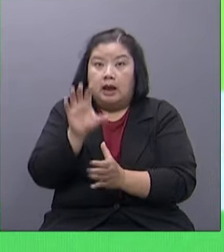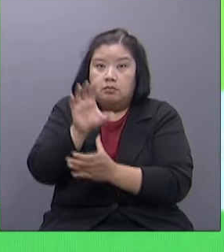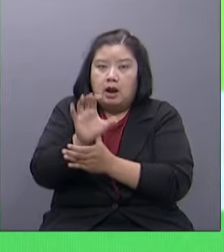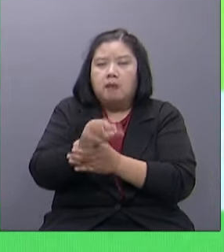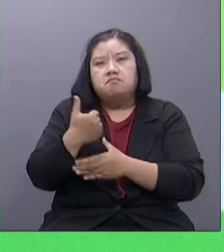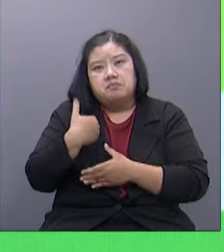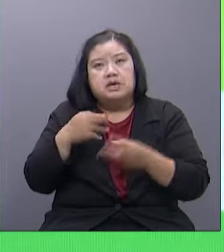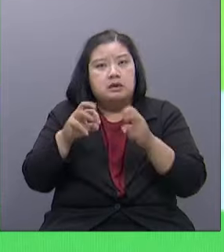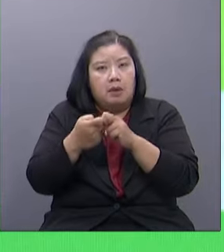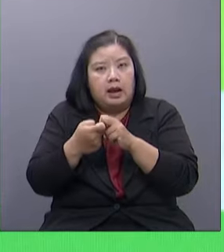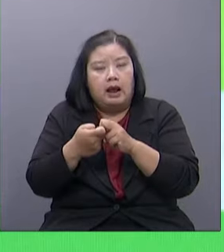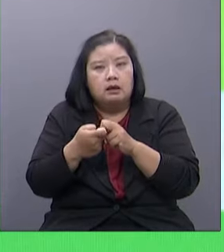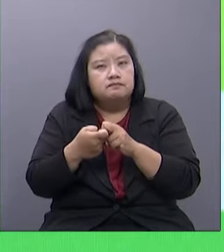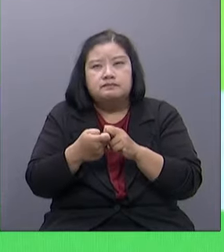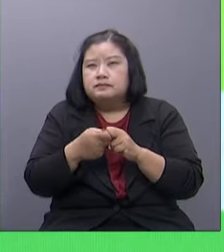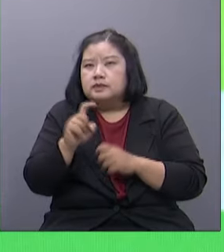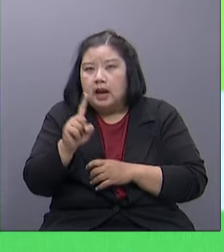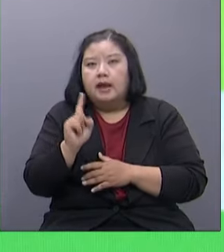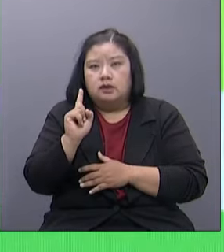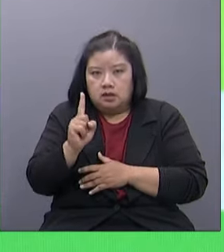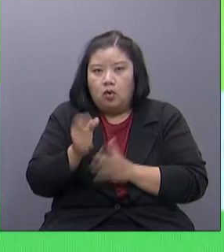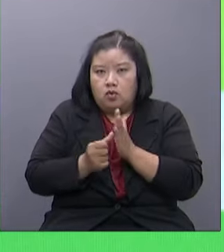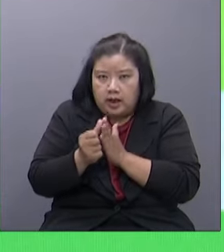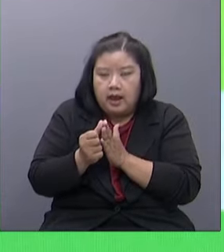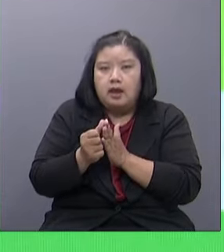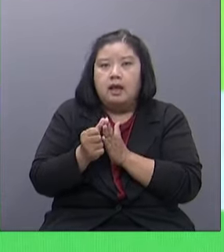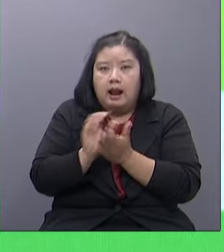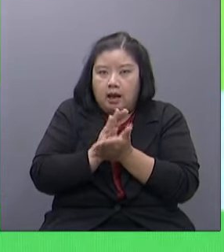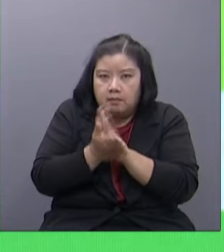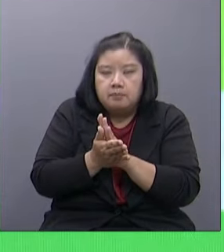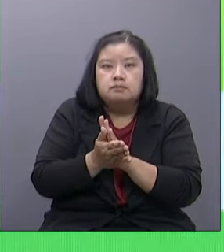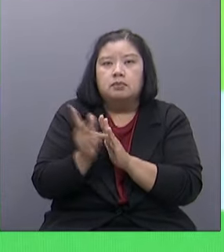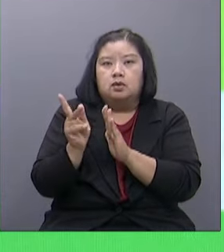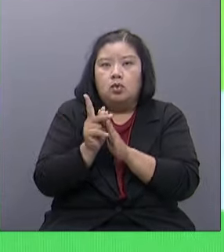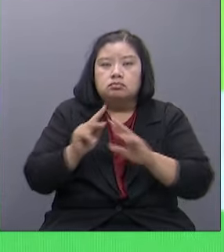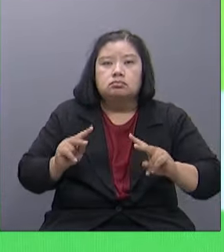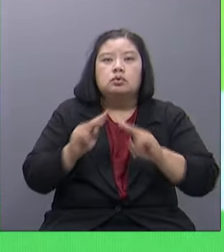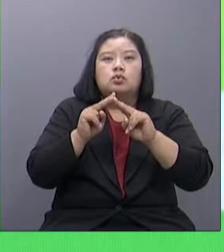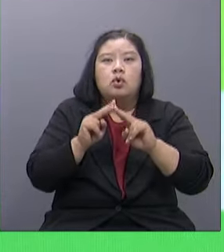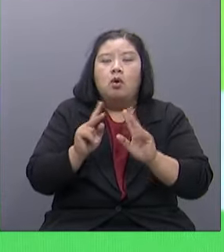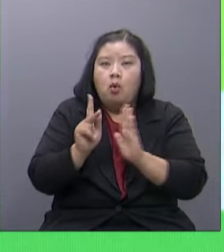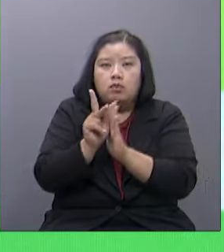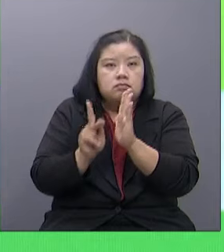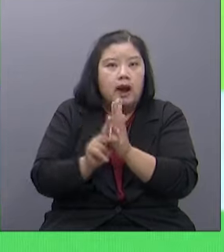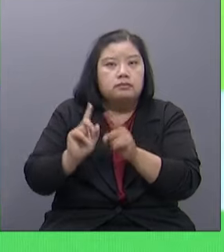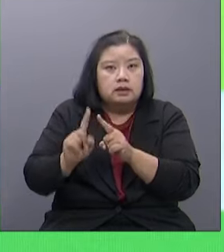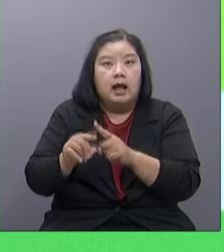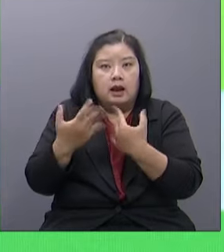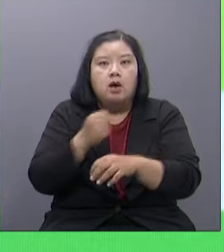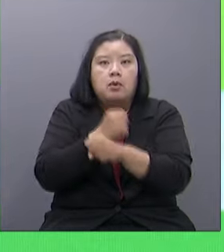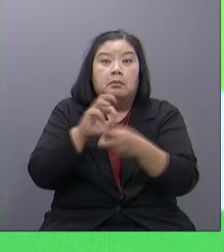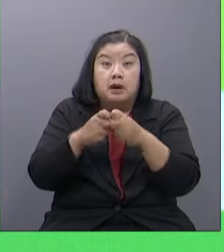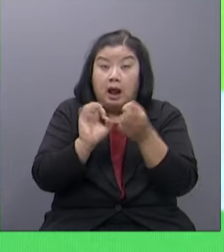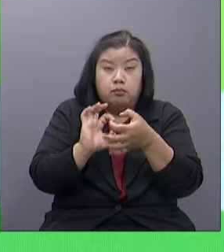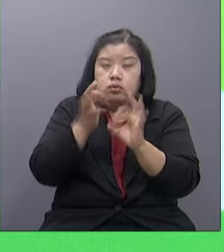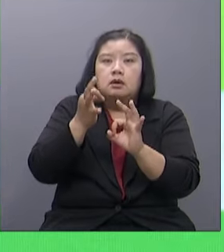ว่างอะไรบ้างที่เราจะสามารถเพิ่มเติมนะคะแล้วก็บัญญัติเพื่อลดความเสี่ยงที่อาจเกิดขึ้นในอนาคตถ้าฟังจากอาจารย์และคุณหมอเมื่อสักครู่นะ